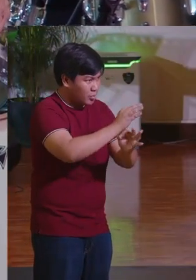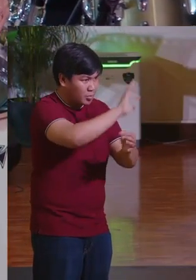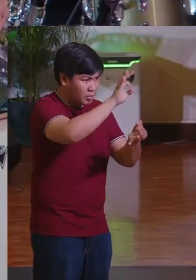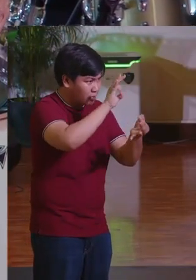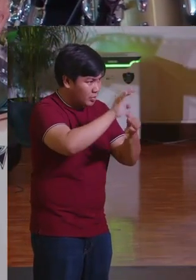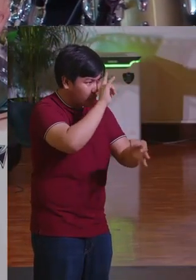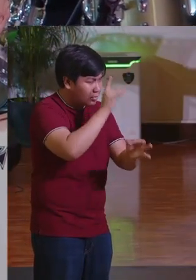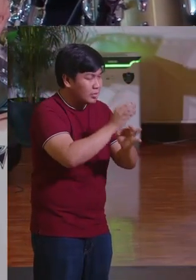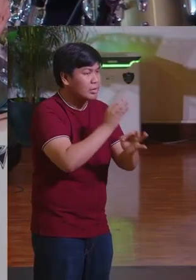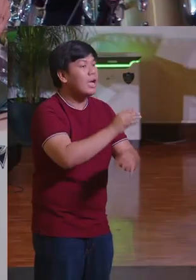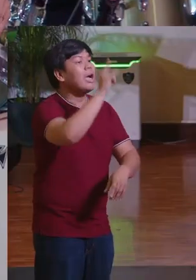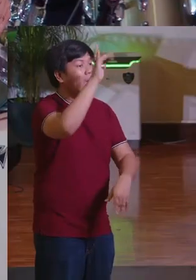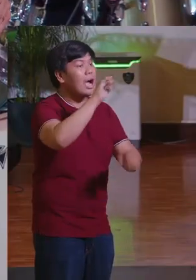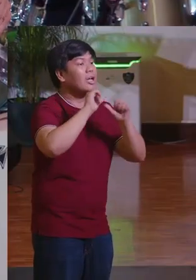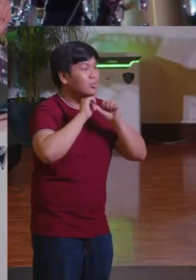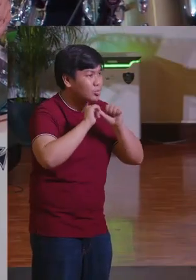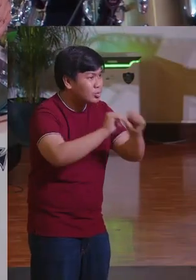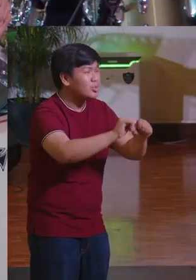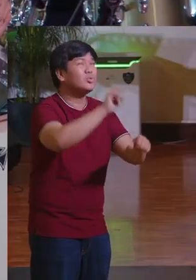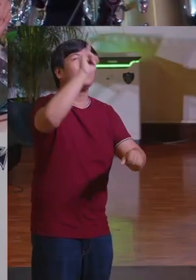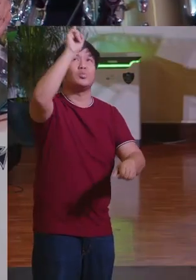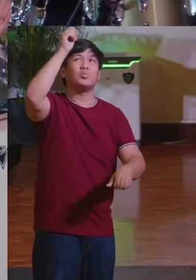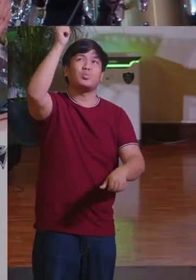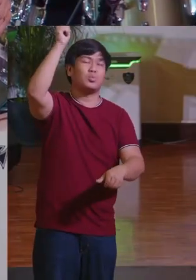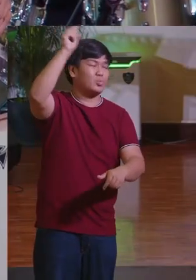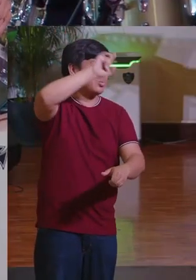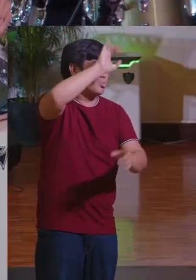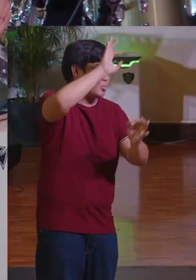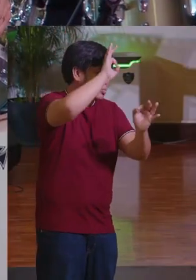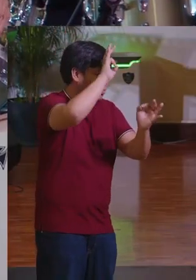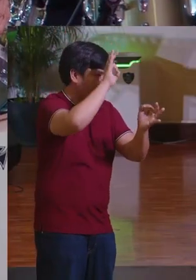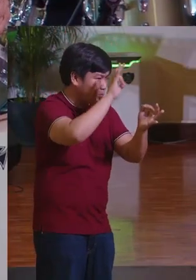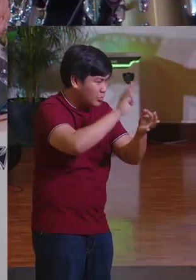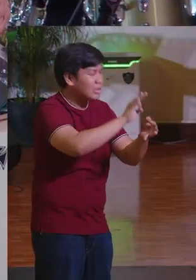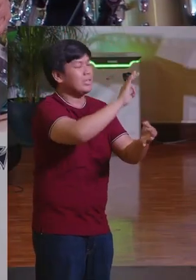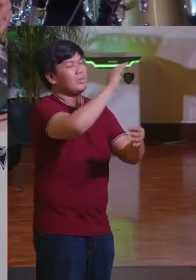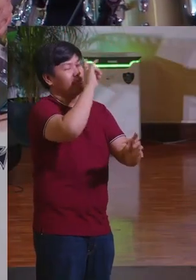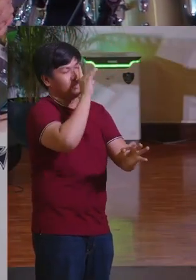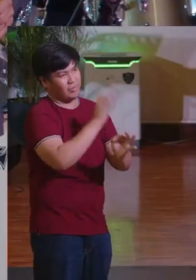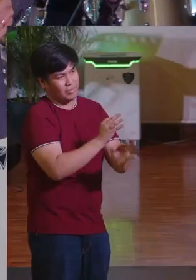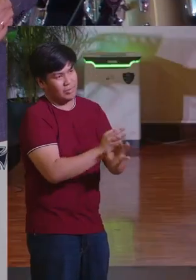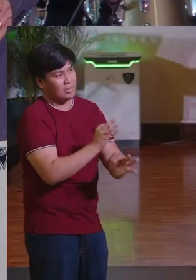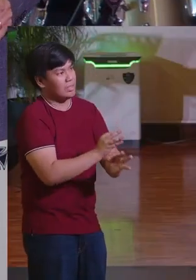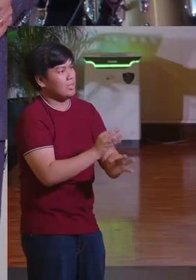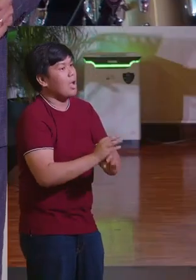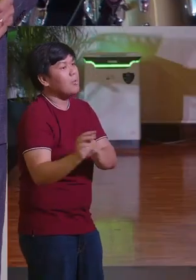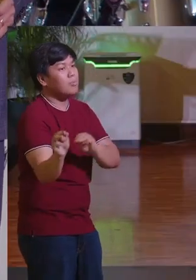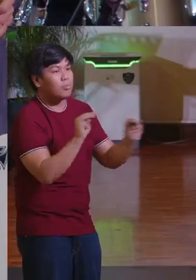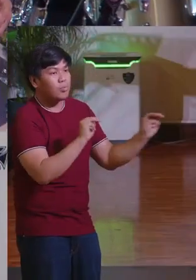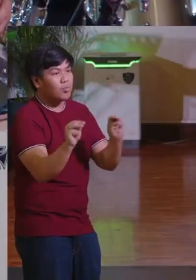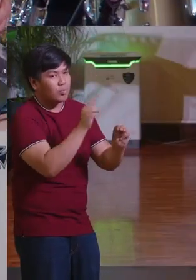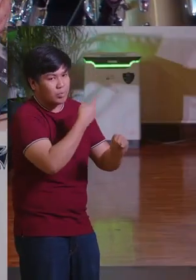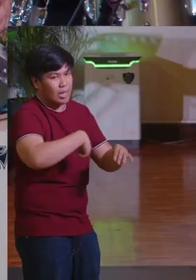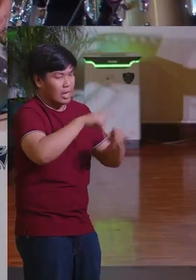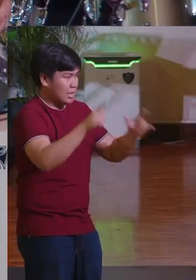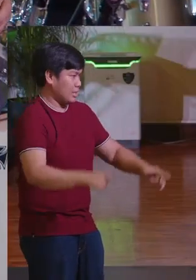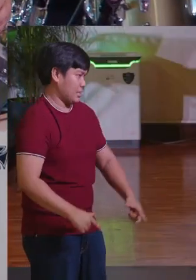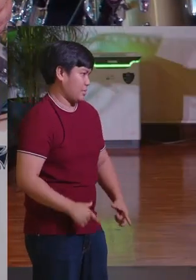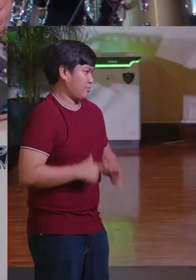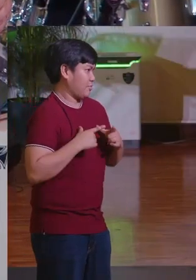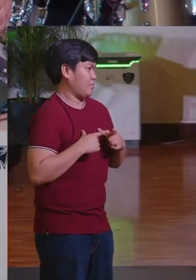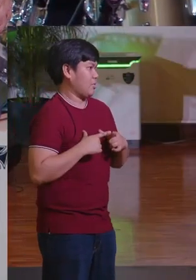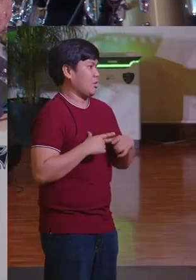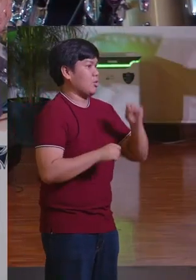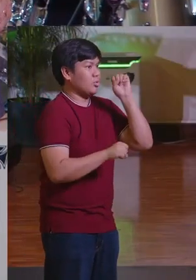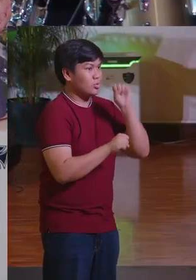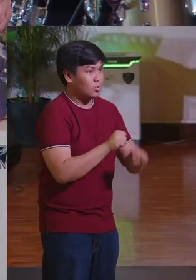ay nananatiling tapat. Tiyak na Siya ay kumikilos sa mga sirkumstansya ng ating buhay